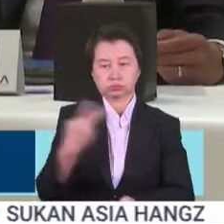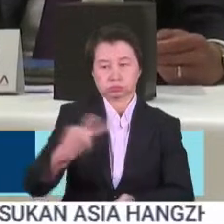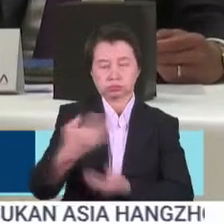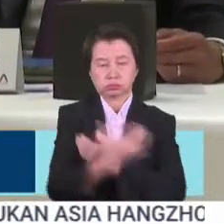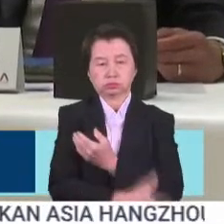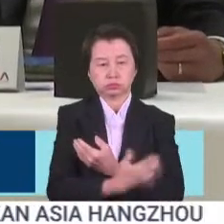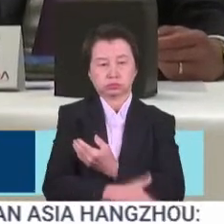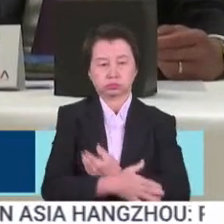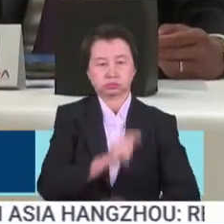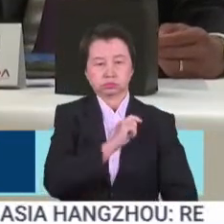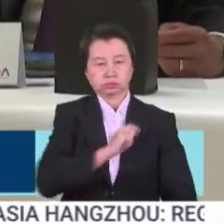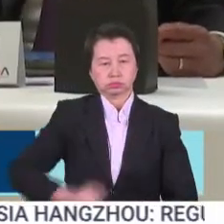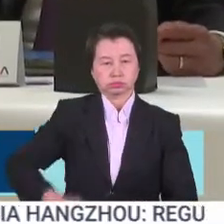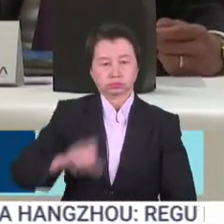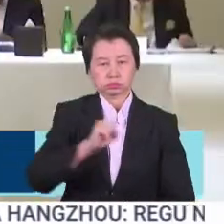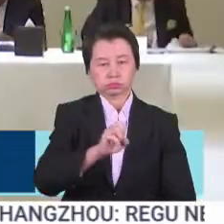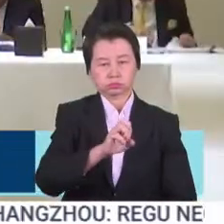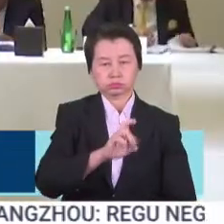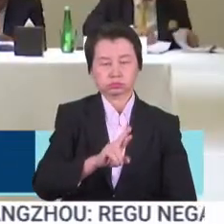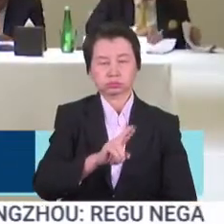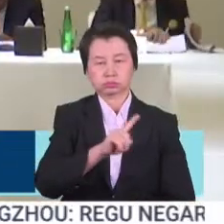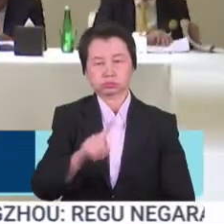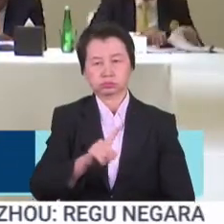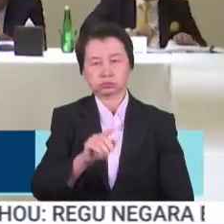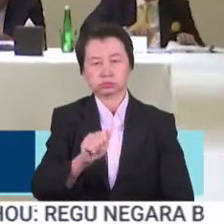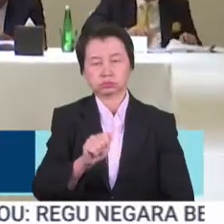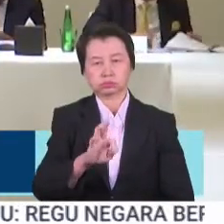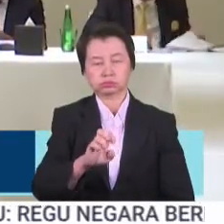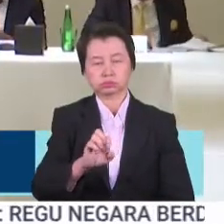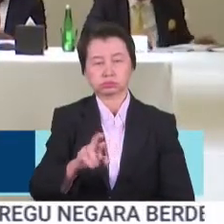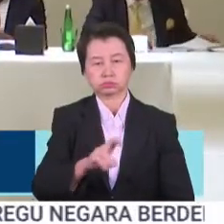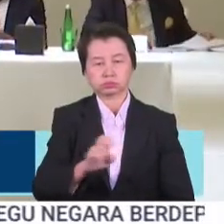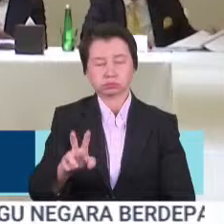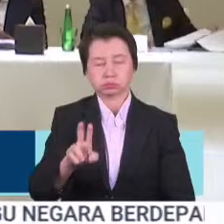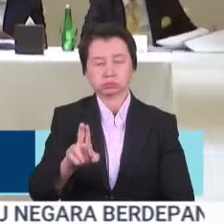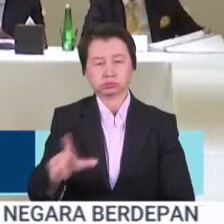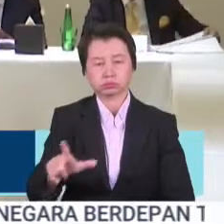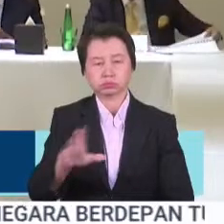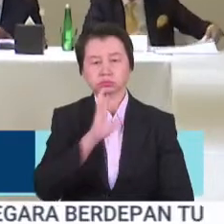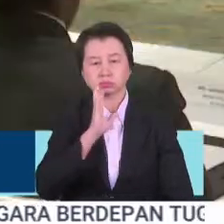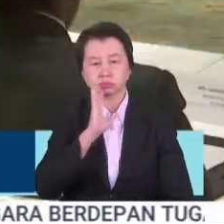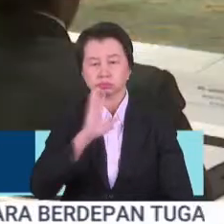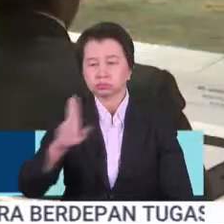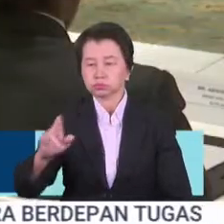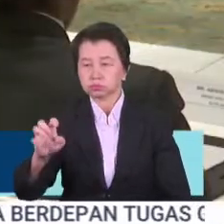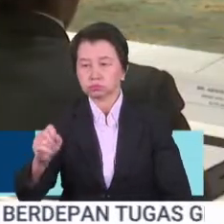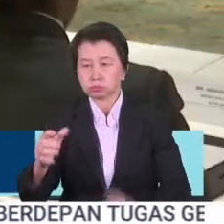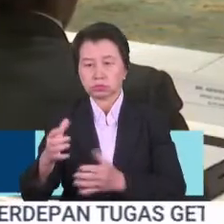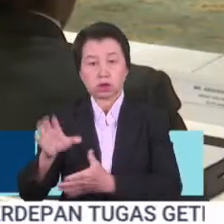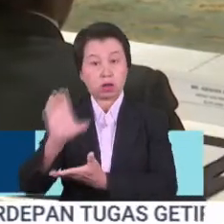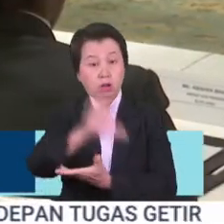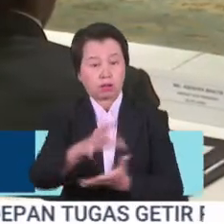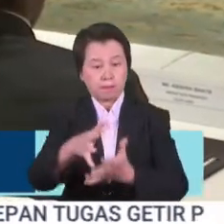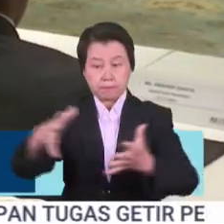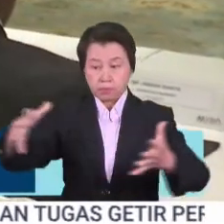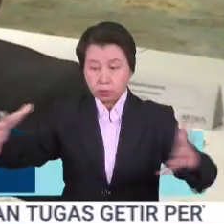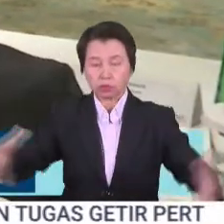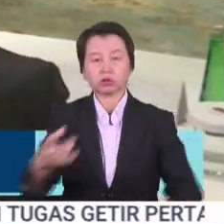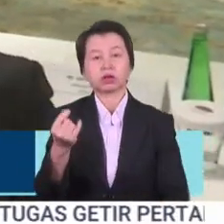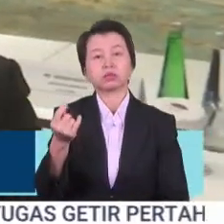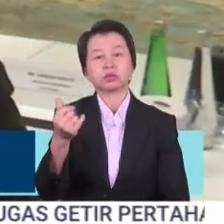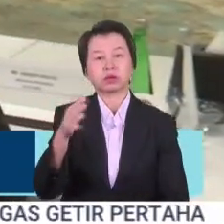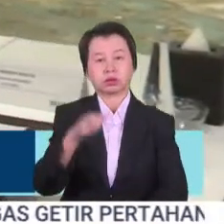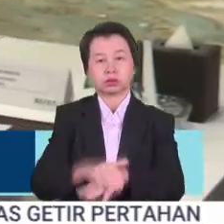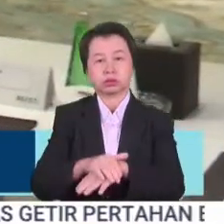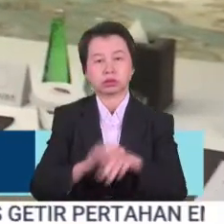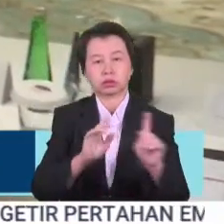negara. Tengku Datuk Seri Zafrul Tengku Abdul Aziz menjelaskan UAE adalah pelabur terbesar di Malaysia dengan nilai dagangan